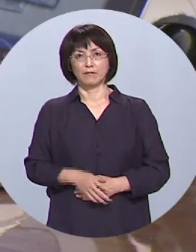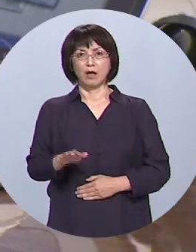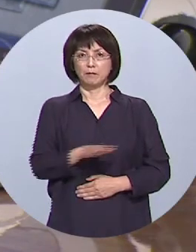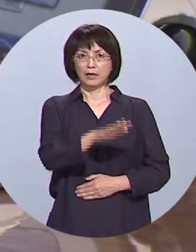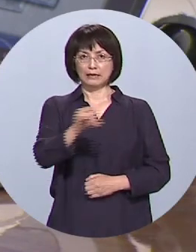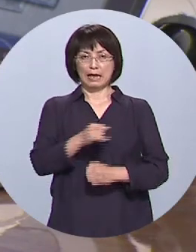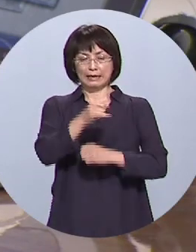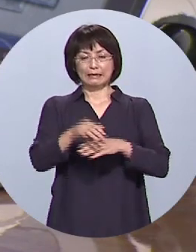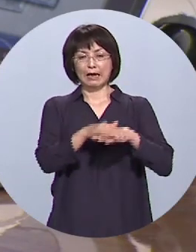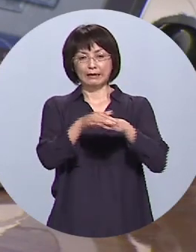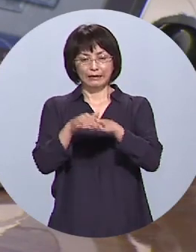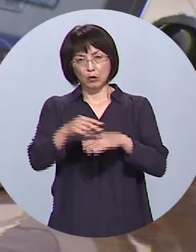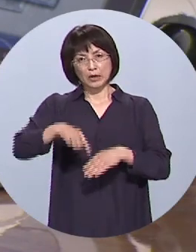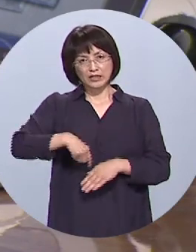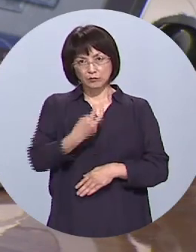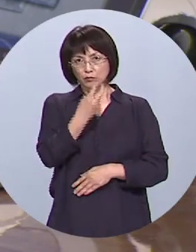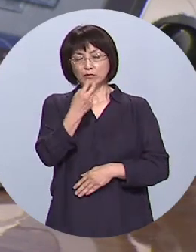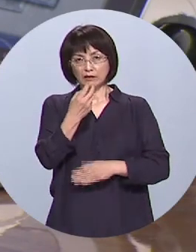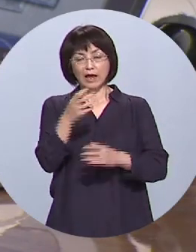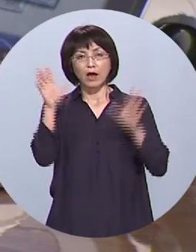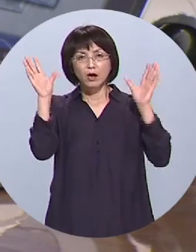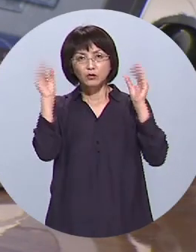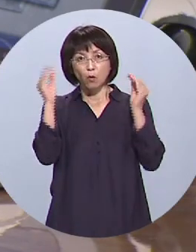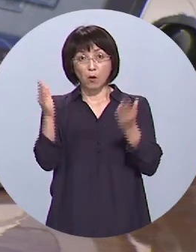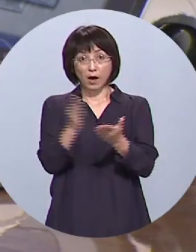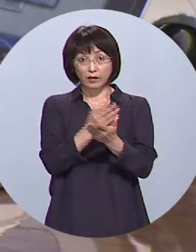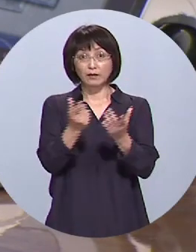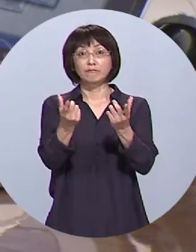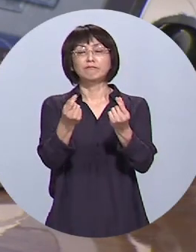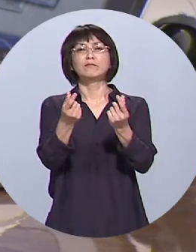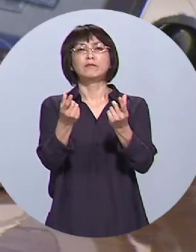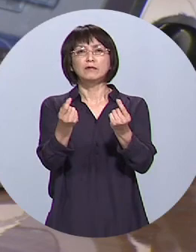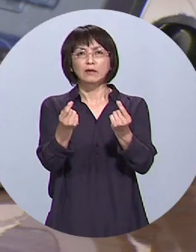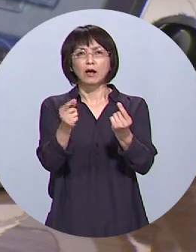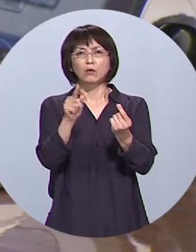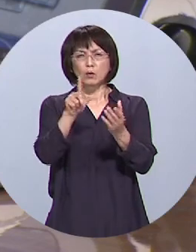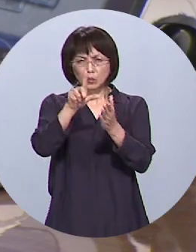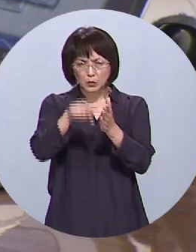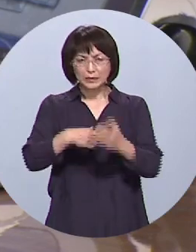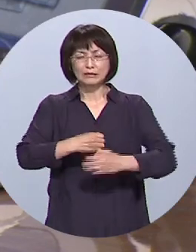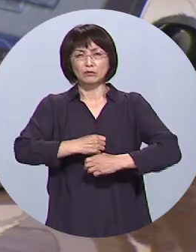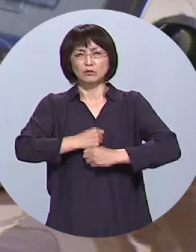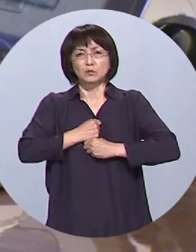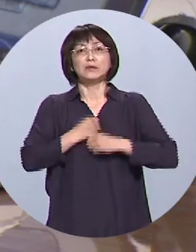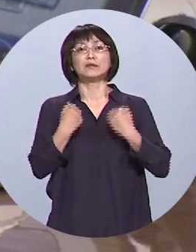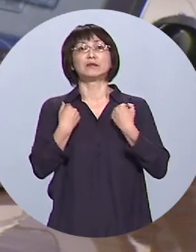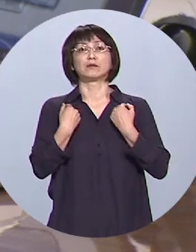ターネットを使って自分で情報を判断していませんか。 する これちょっと注意が必要なんですよ。